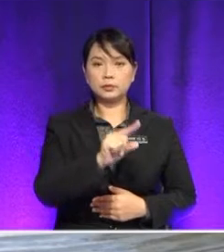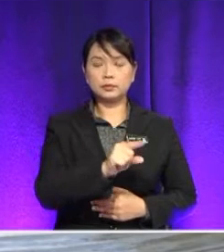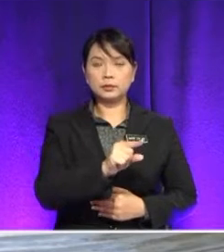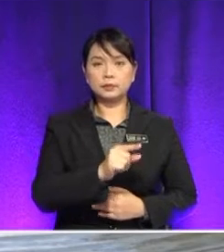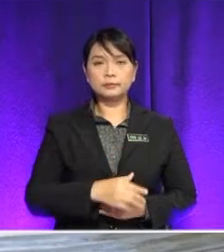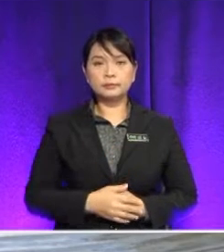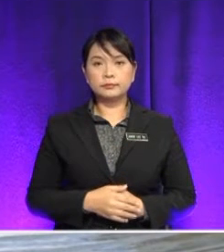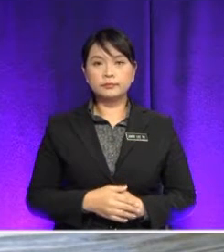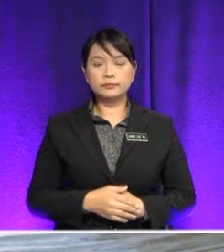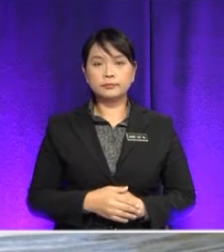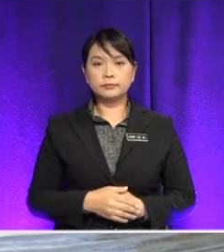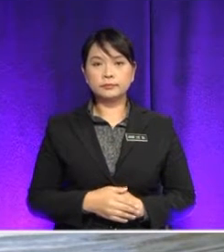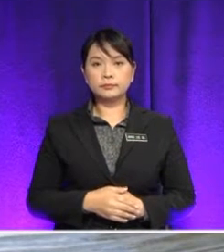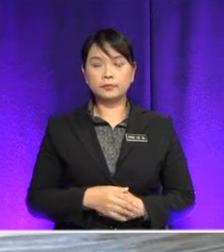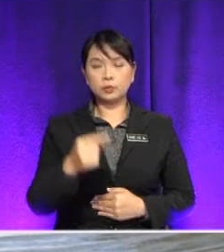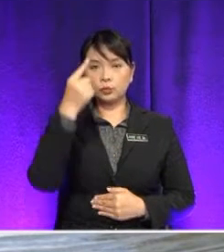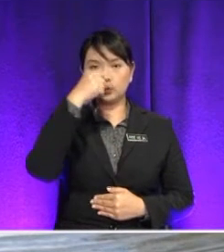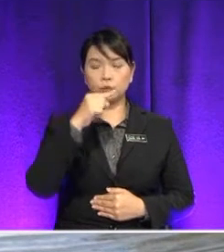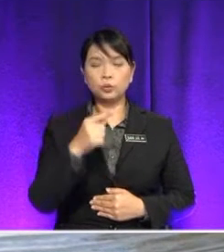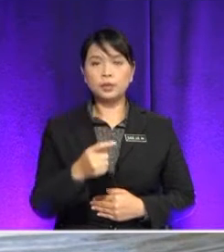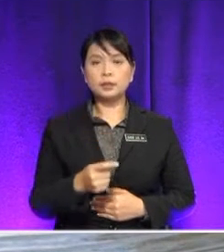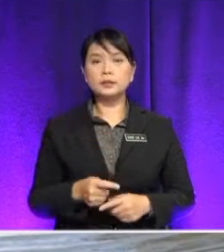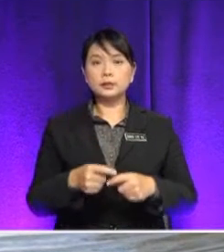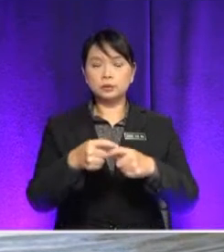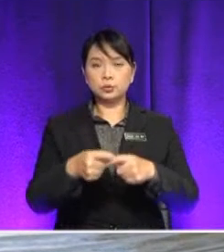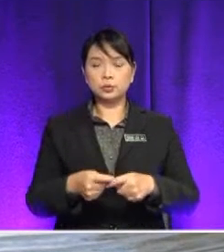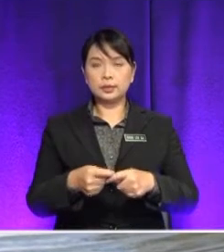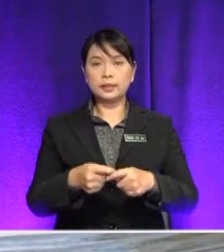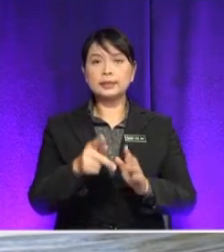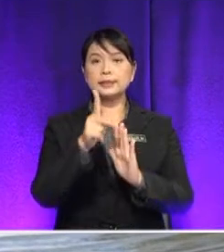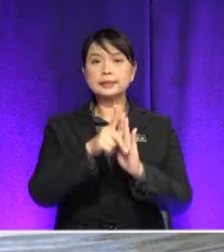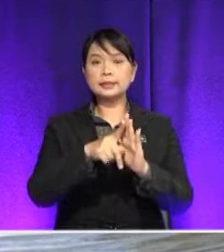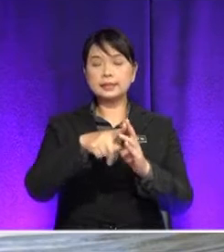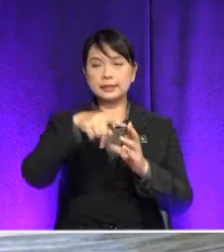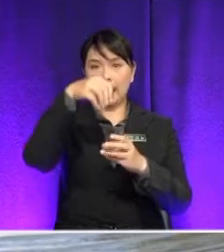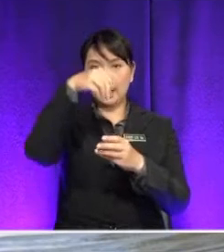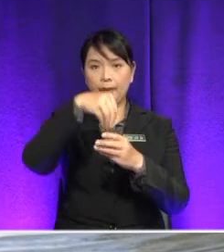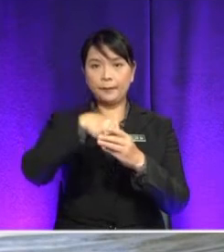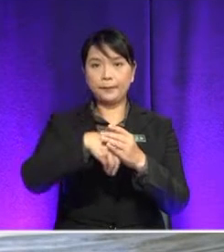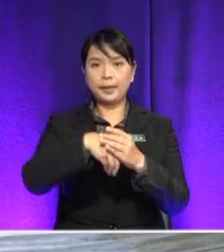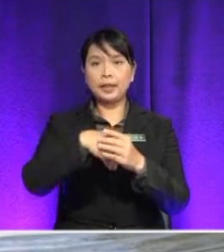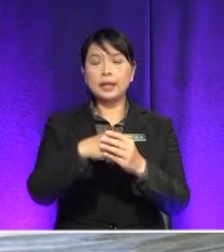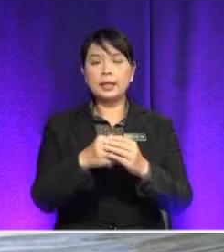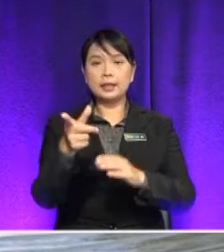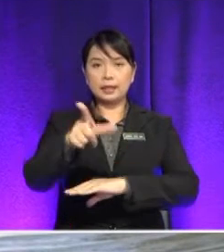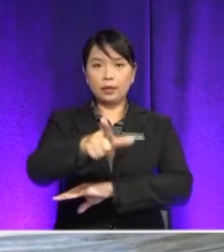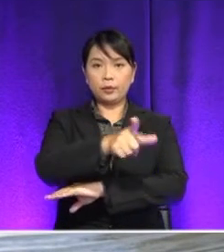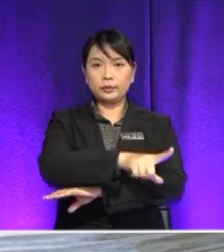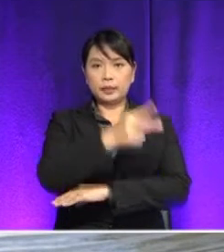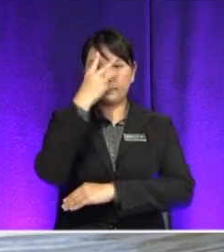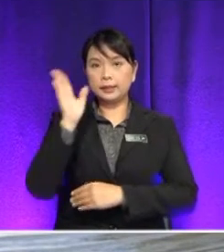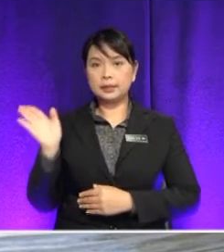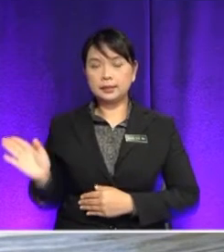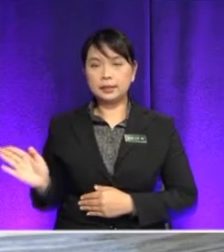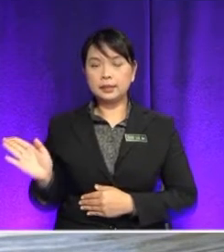khz untuk menentukan kedalaman laut so di sini kita Dora jahe diaduk pemancar jadi sini